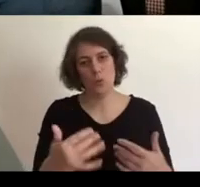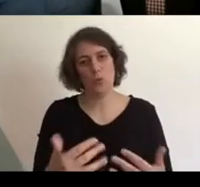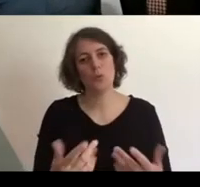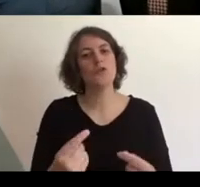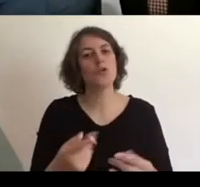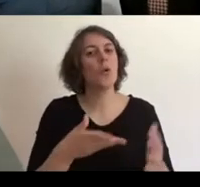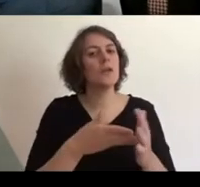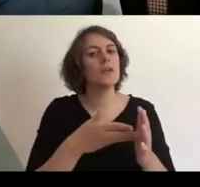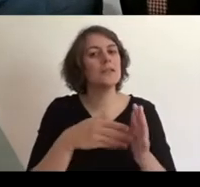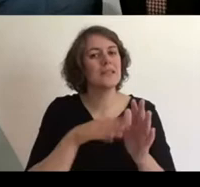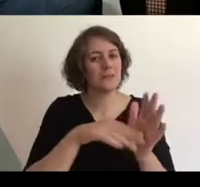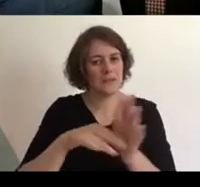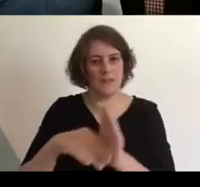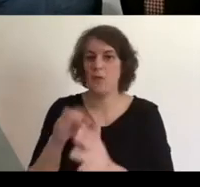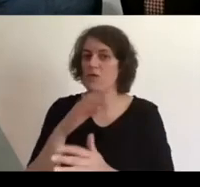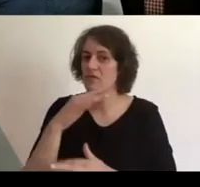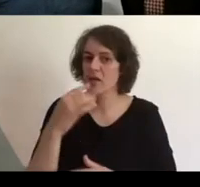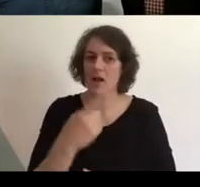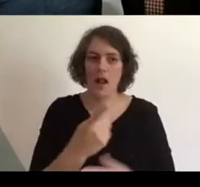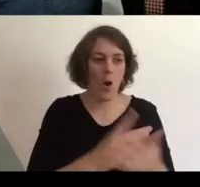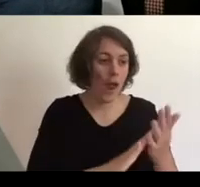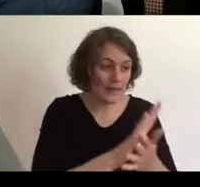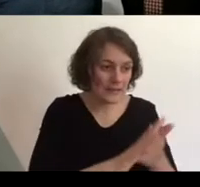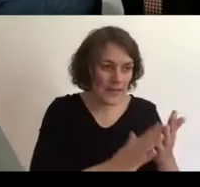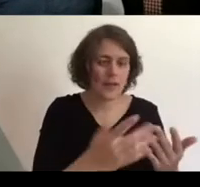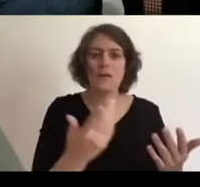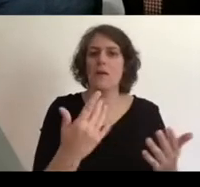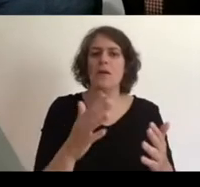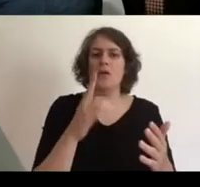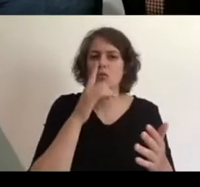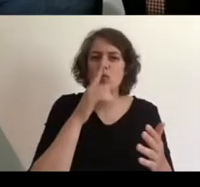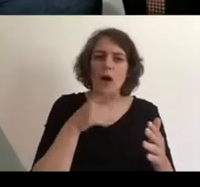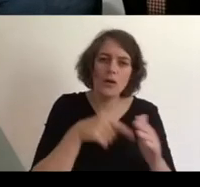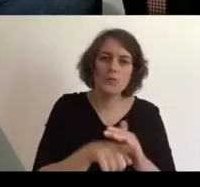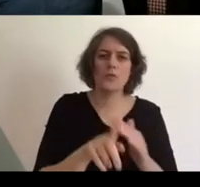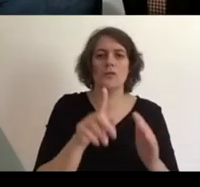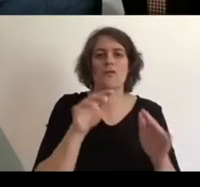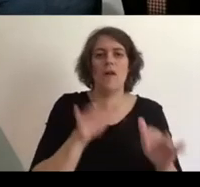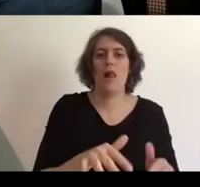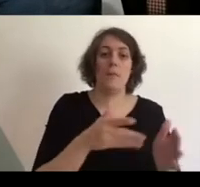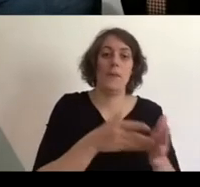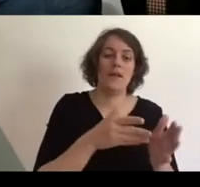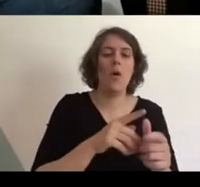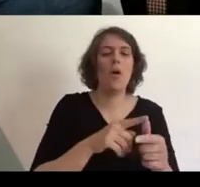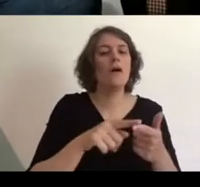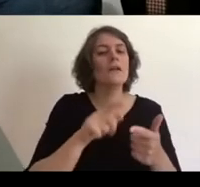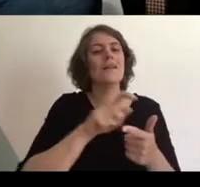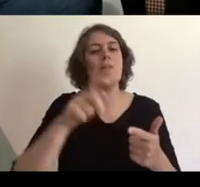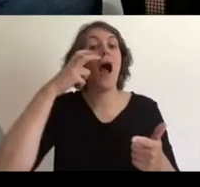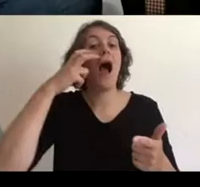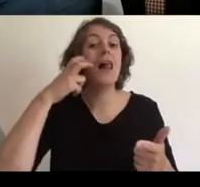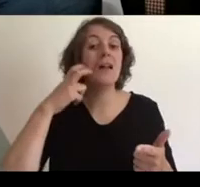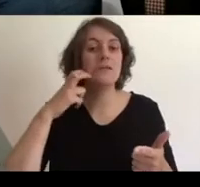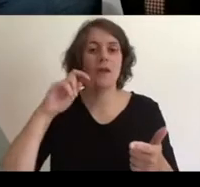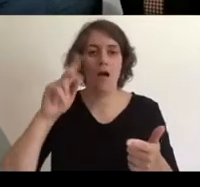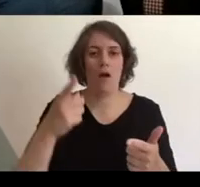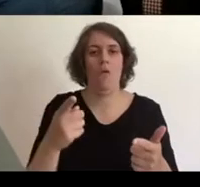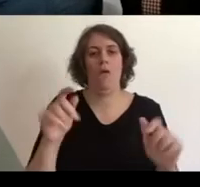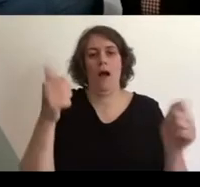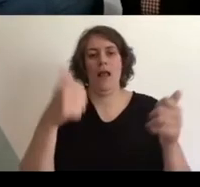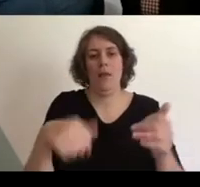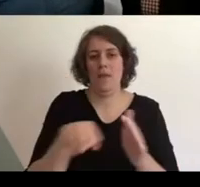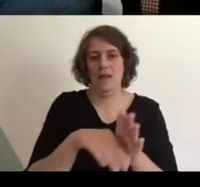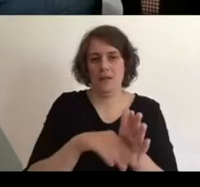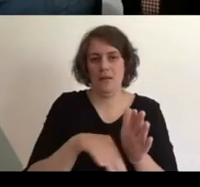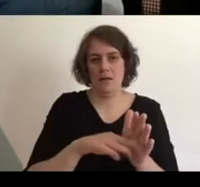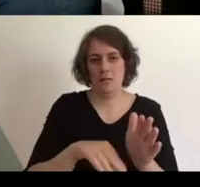viel erzählt und das hat nicht immer was mit Behinderung zu tun. Also Thema Alter ist ein ganz großer Faktor, um diskriminiert zu werden, muss ich